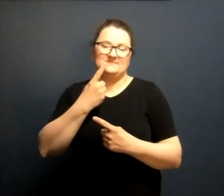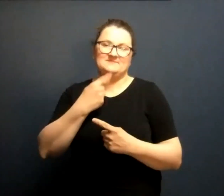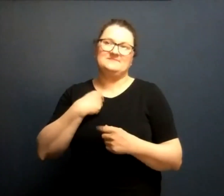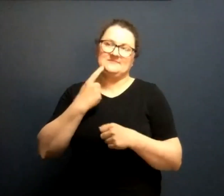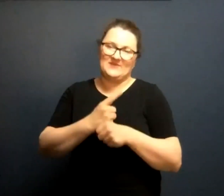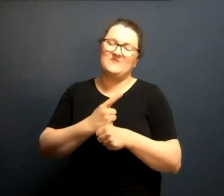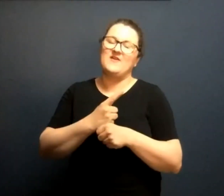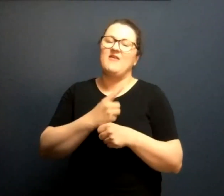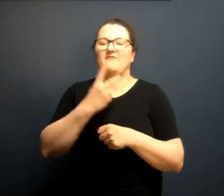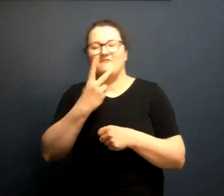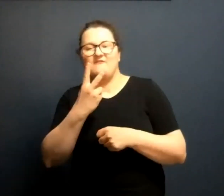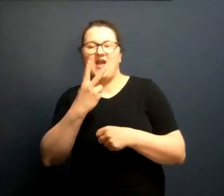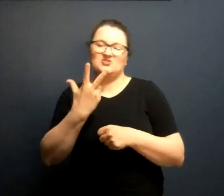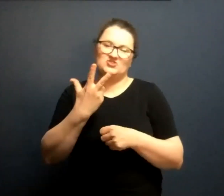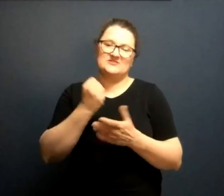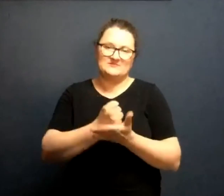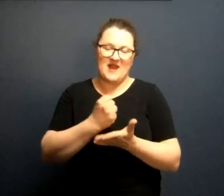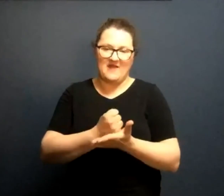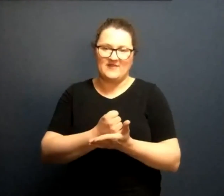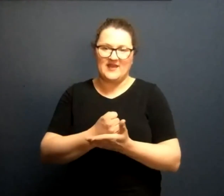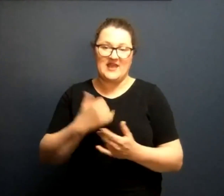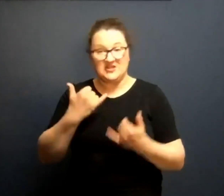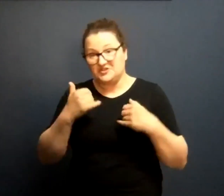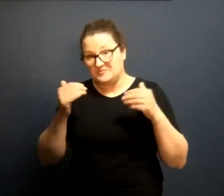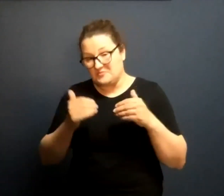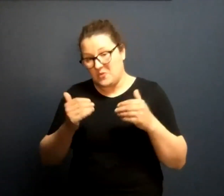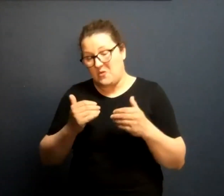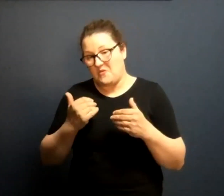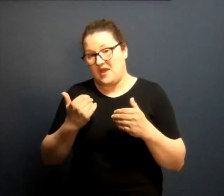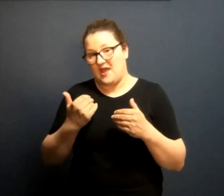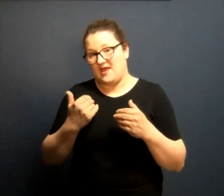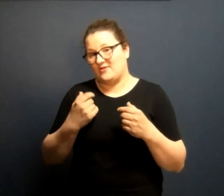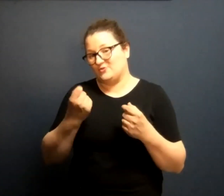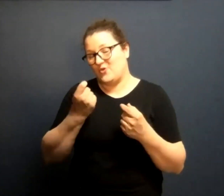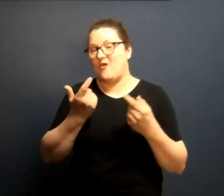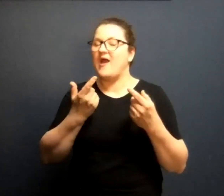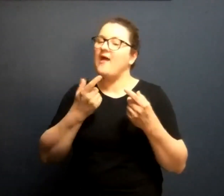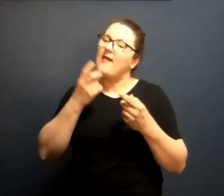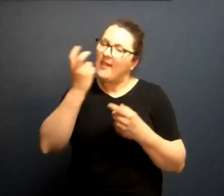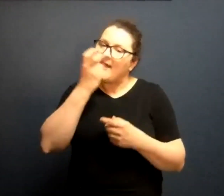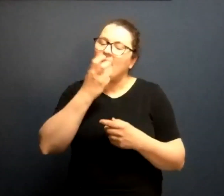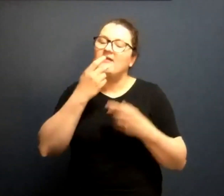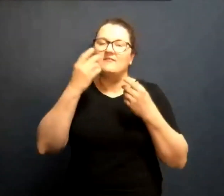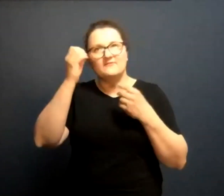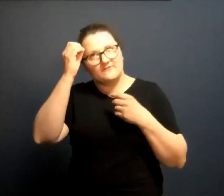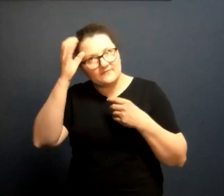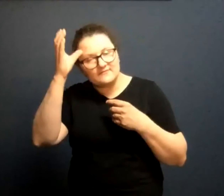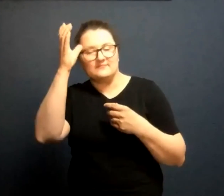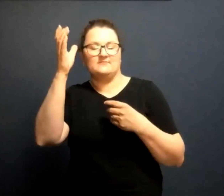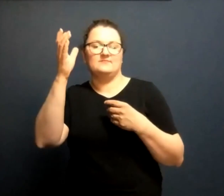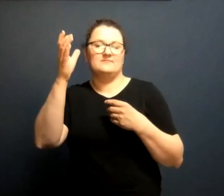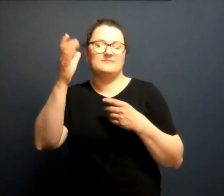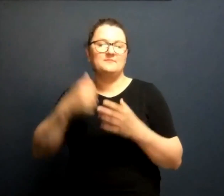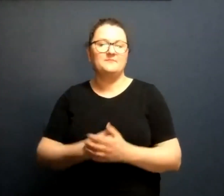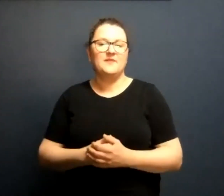jakichś dwóch, trzech kwestii. Jeśli mógłbym trochę poszerzyć wiedzę, a w zasadzie można w